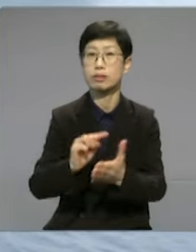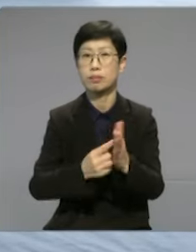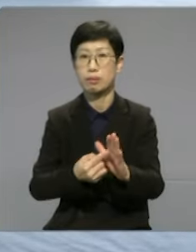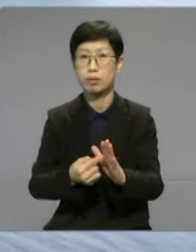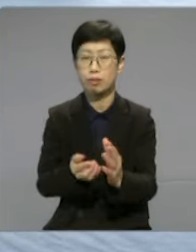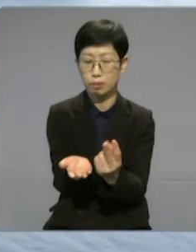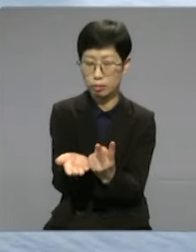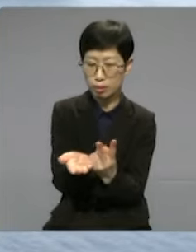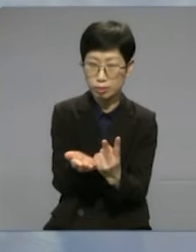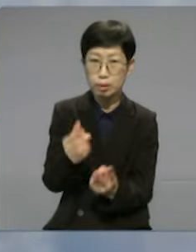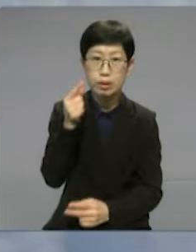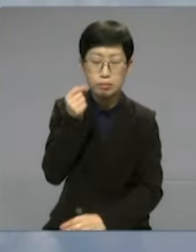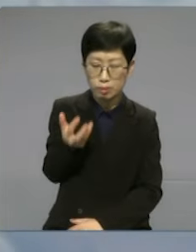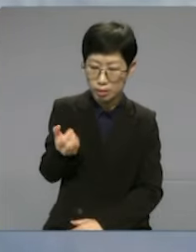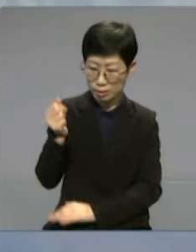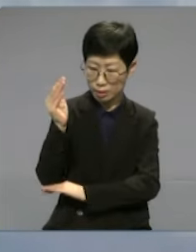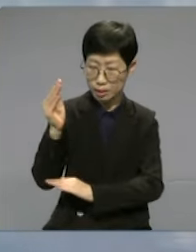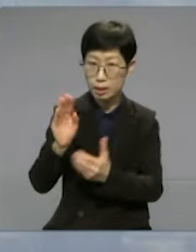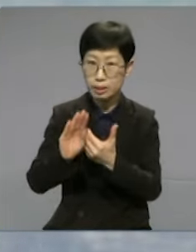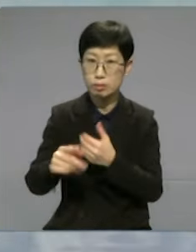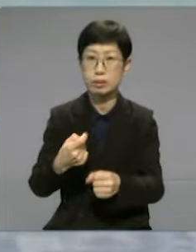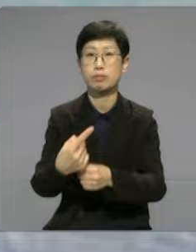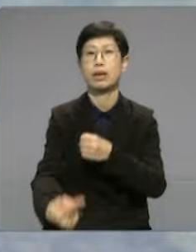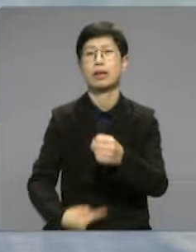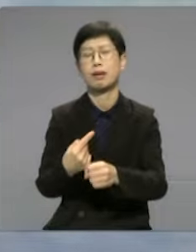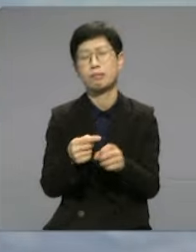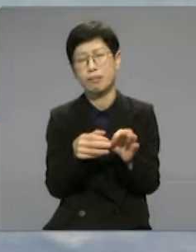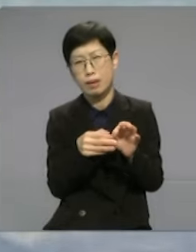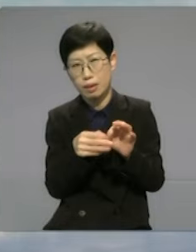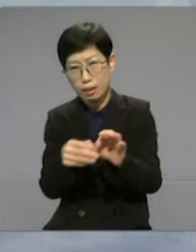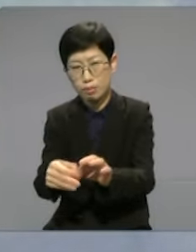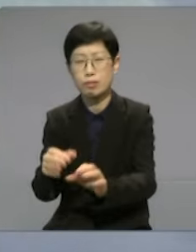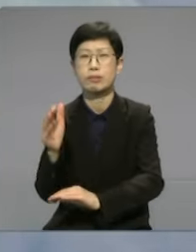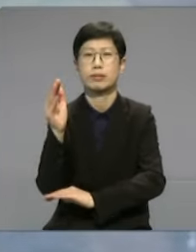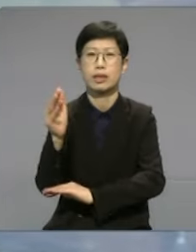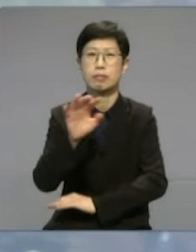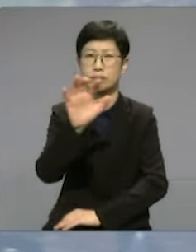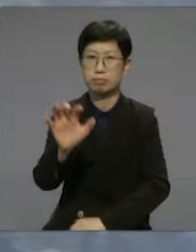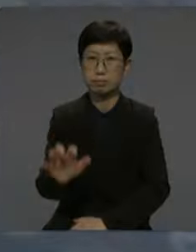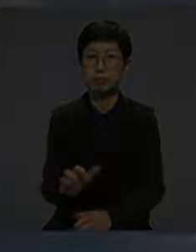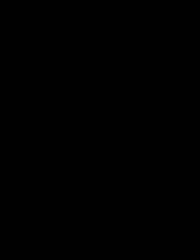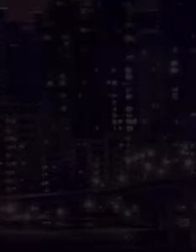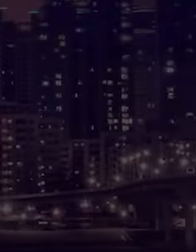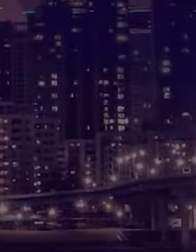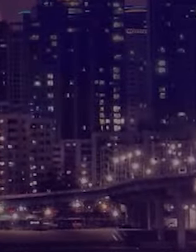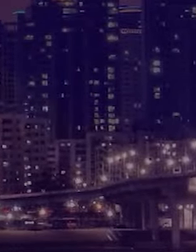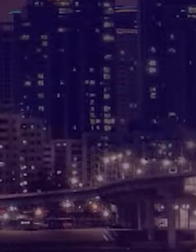독도를 일본 영토로 주장한 이후 11년 연속 빠짐없이 같은 주장을 되풀이하고 있습니다.